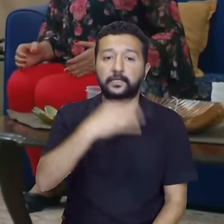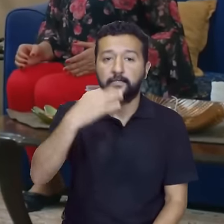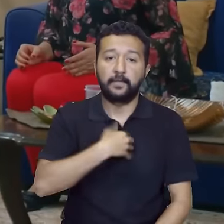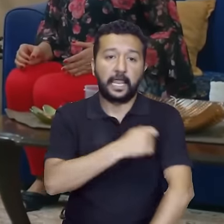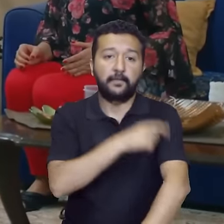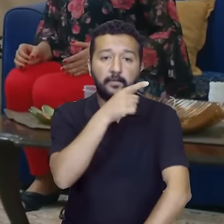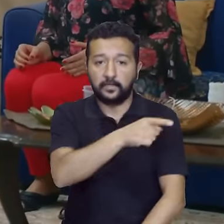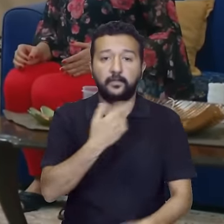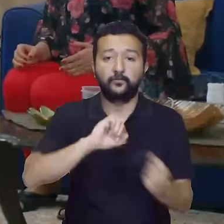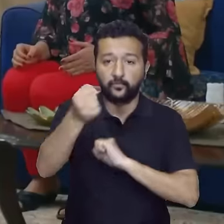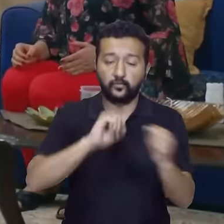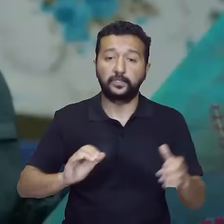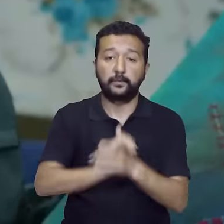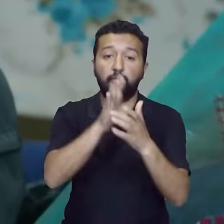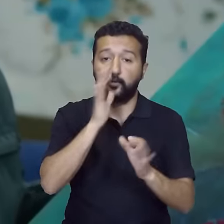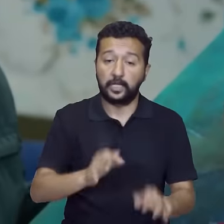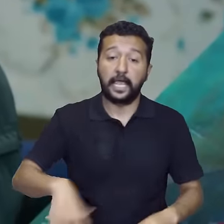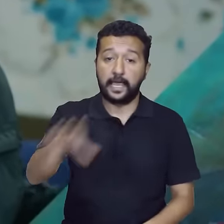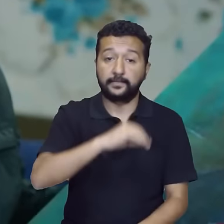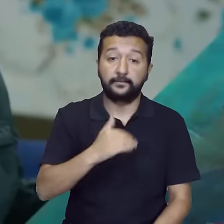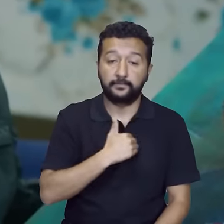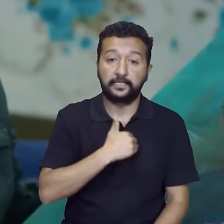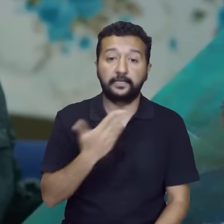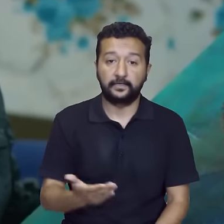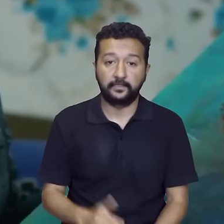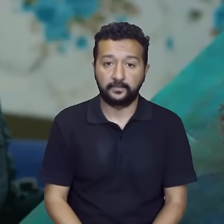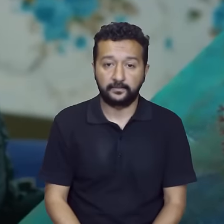Ben Almanya'da kafes dövüş şampiyonuydum, biliyor musun? Herkes bana